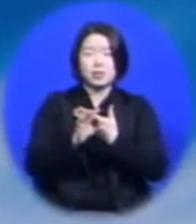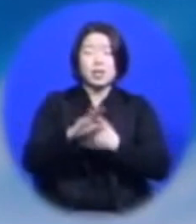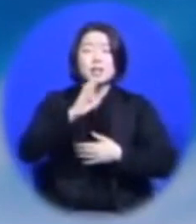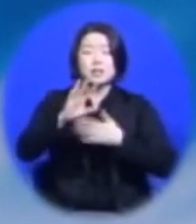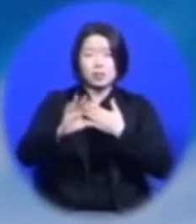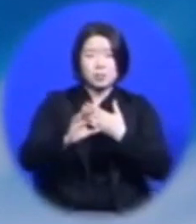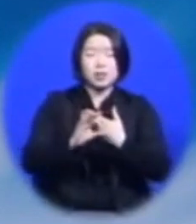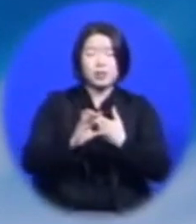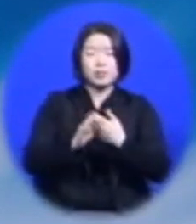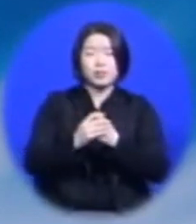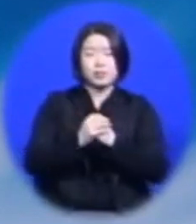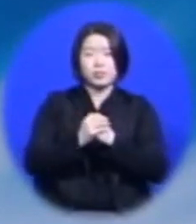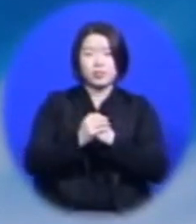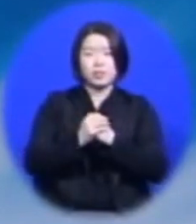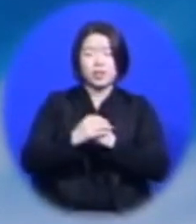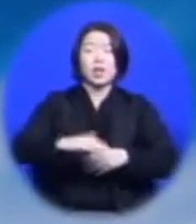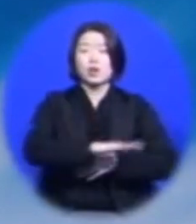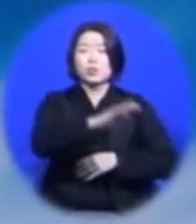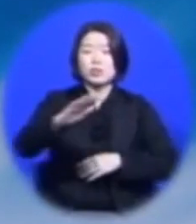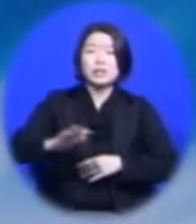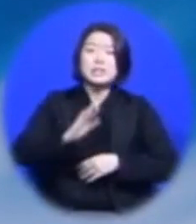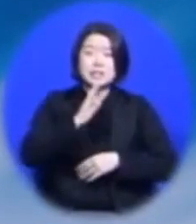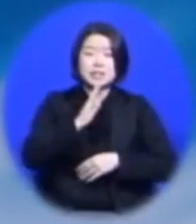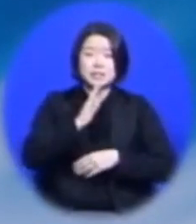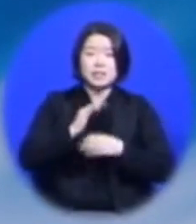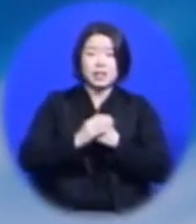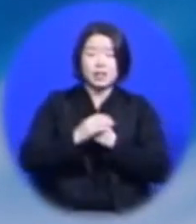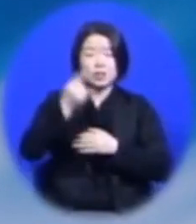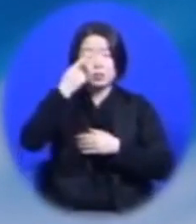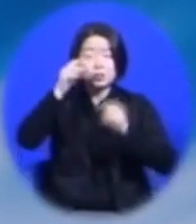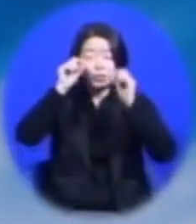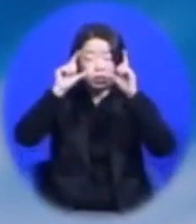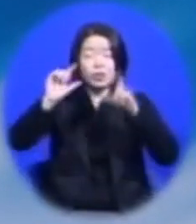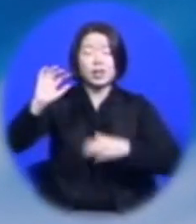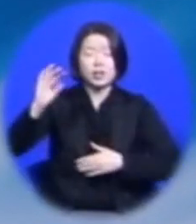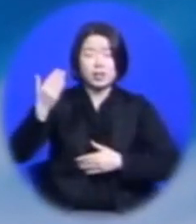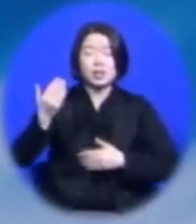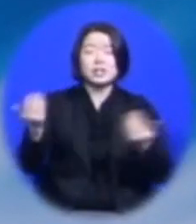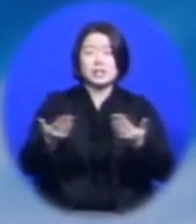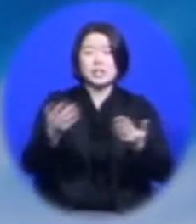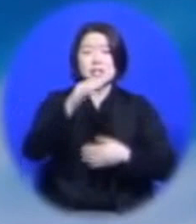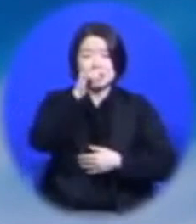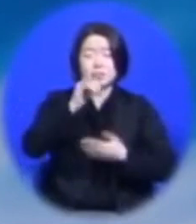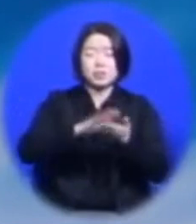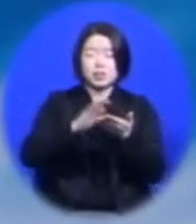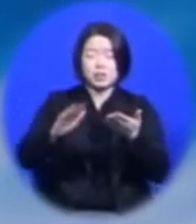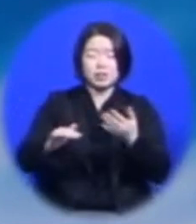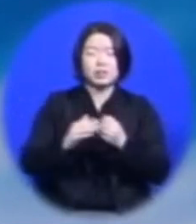그러면 우리는 진짜 눈 뜨여야 할 일이 있는 것입니다.